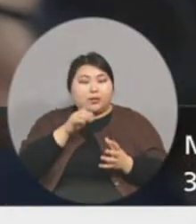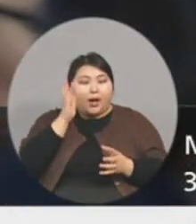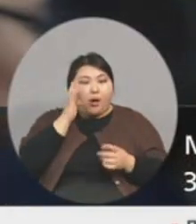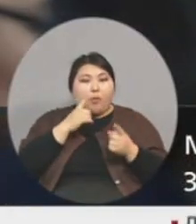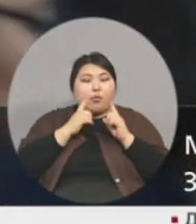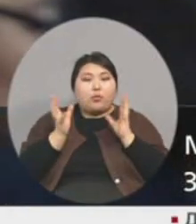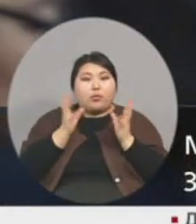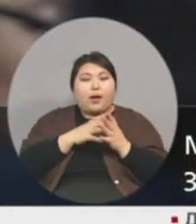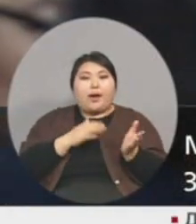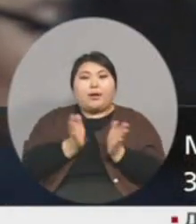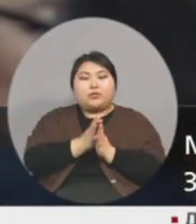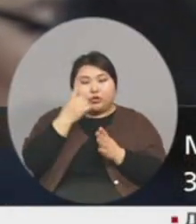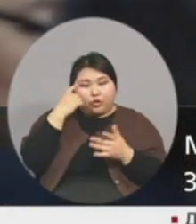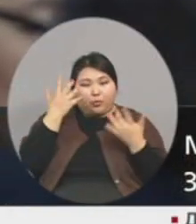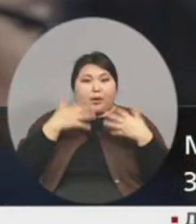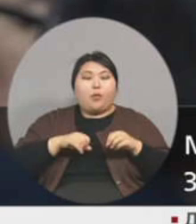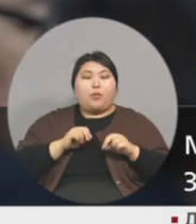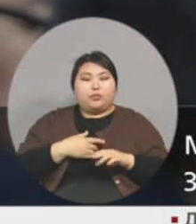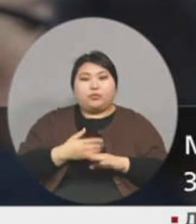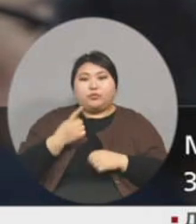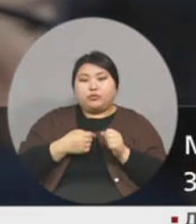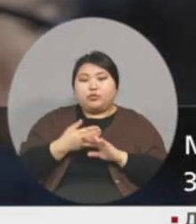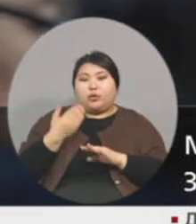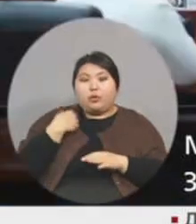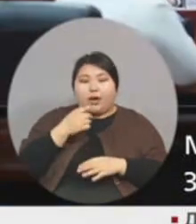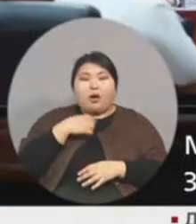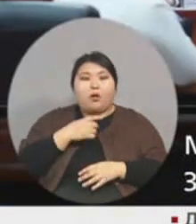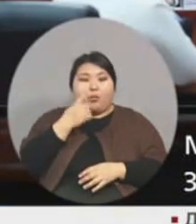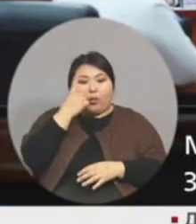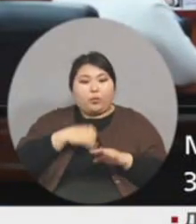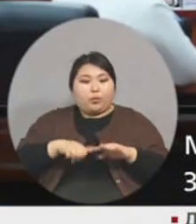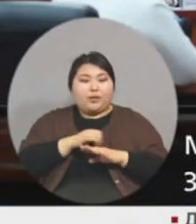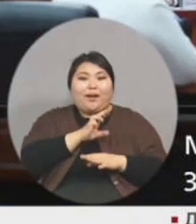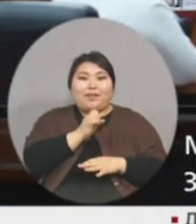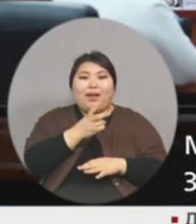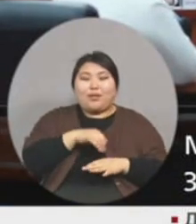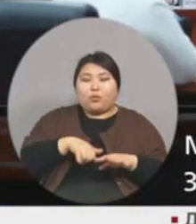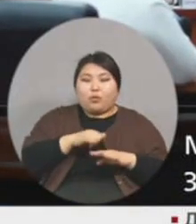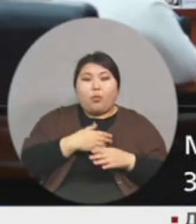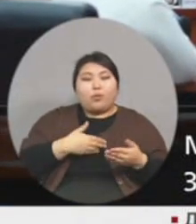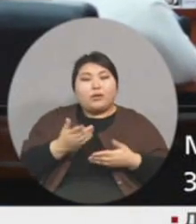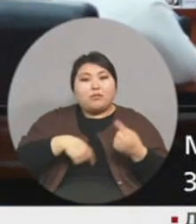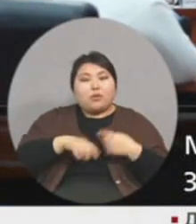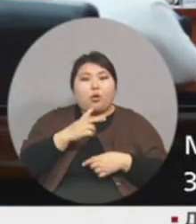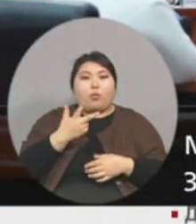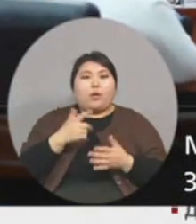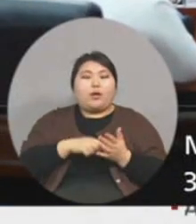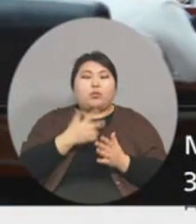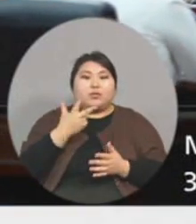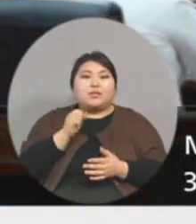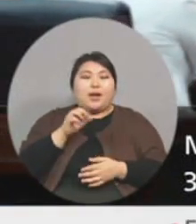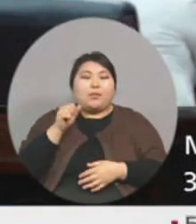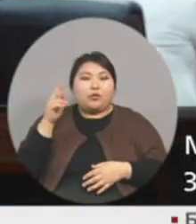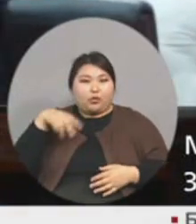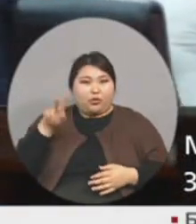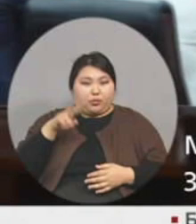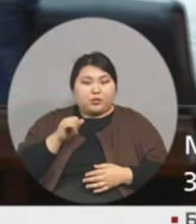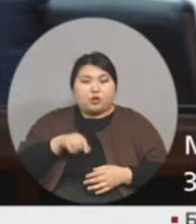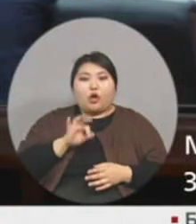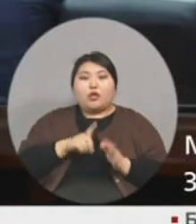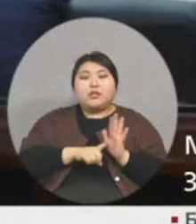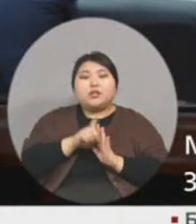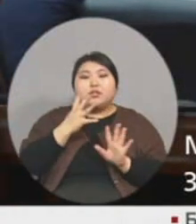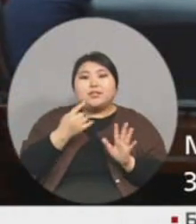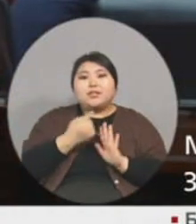уулзалтуудыг хамтран зохион байгуулдаг болно. Өнгөрсөн онд Монгол улс Канада улс хоорондын худалдааны эргэлт 23.3 сая амрикт доллар байсан бөгөөд энэ оны эхний